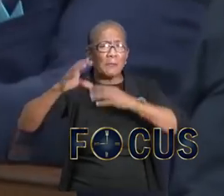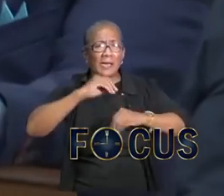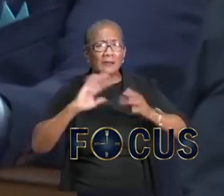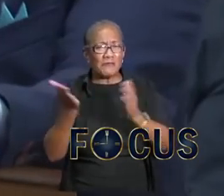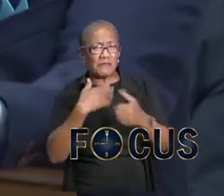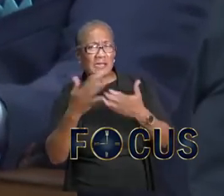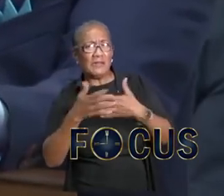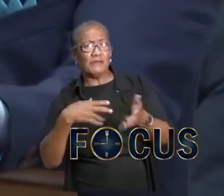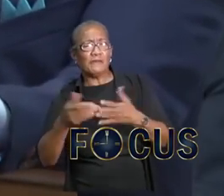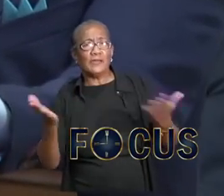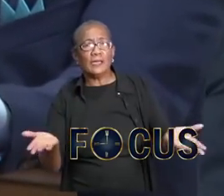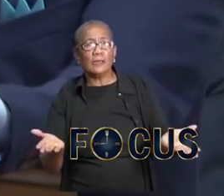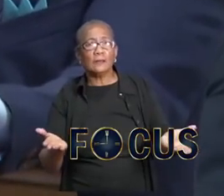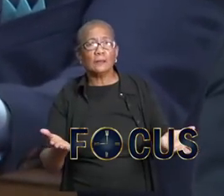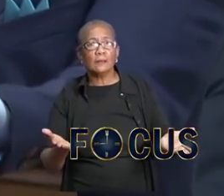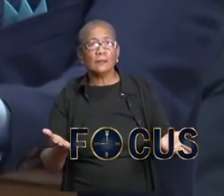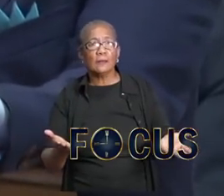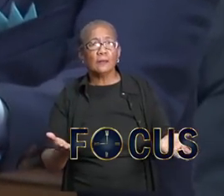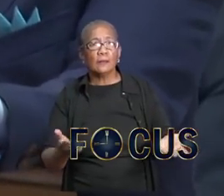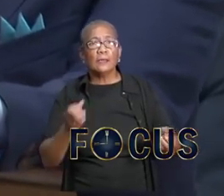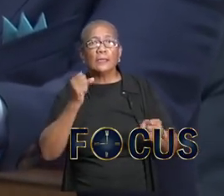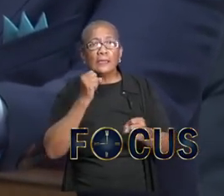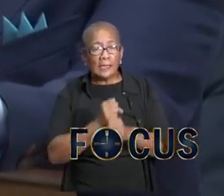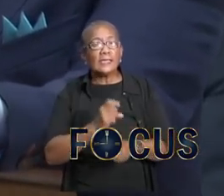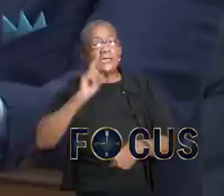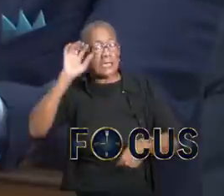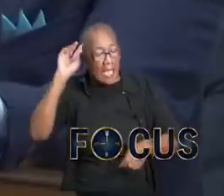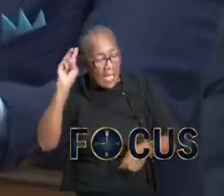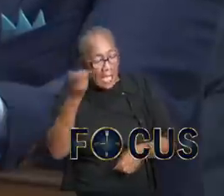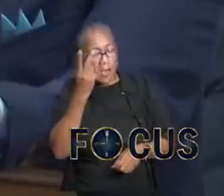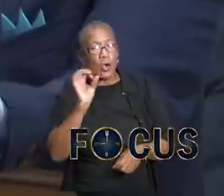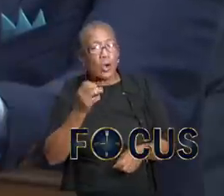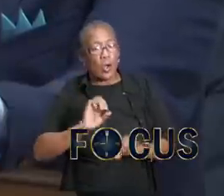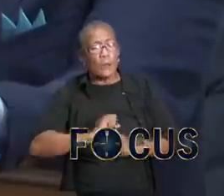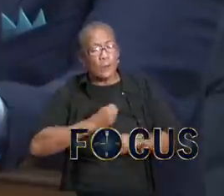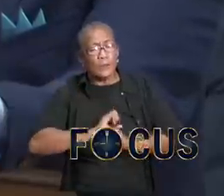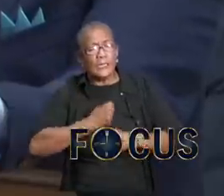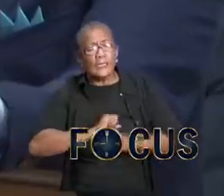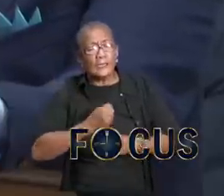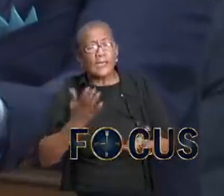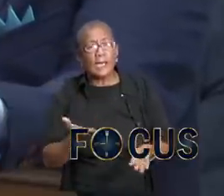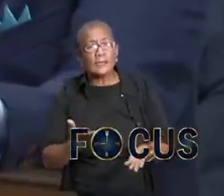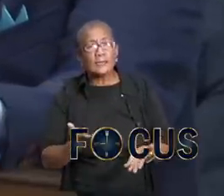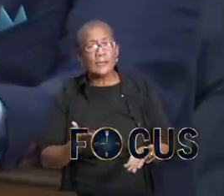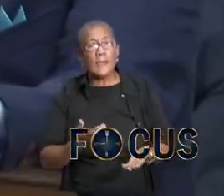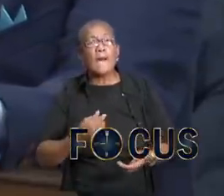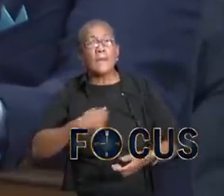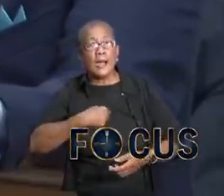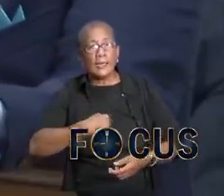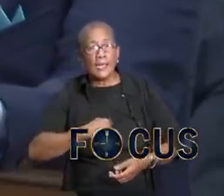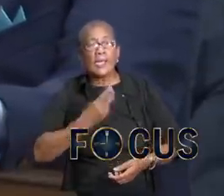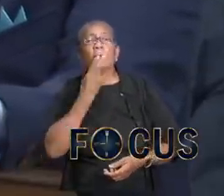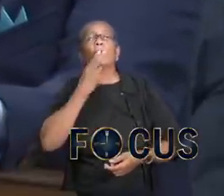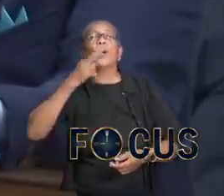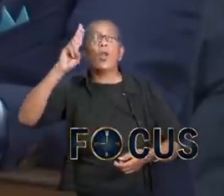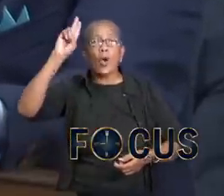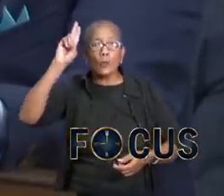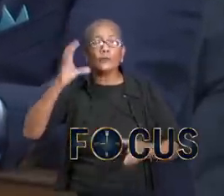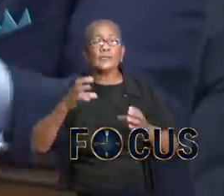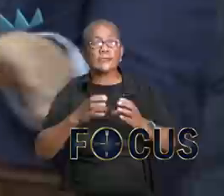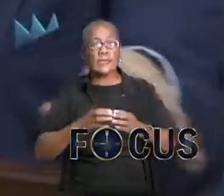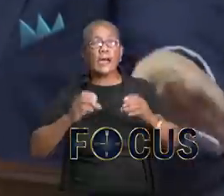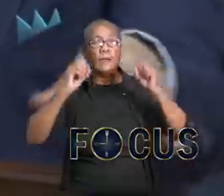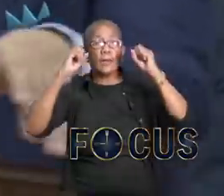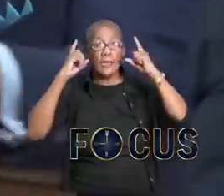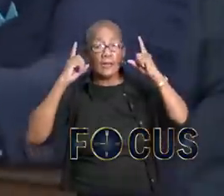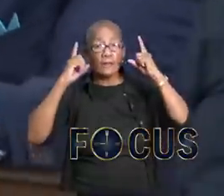Dat kwam benoemd. Ja, dat ding geeft extra irritatie, ja. En ik beloof de samenleving dat we dit aspect, en